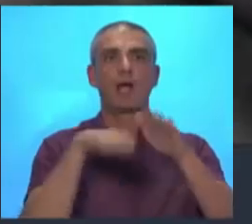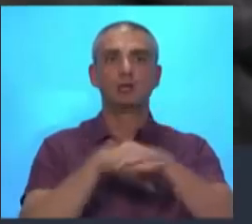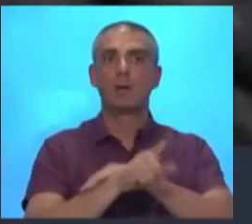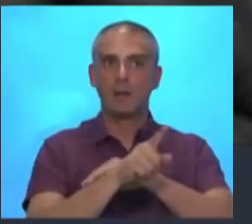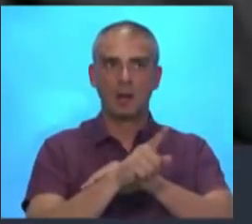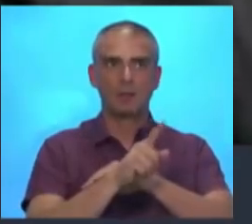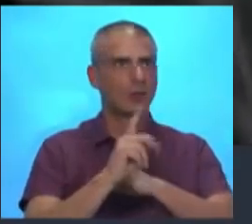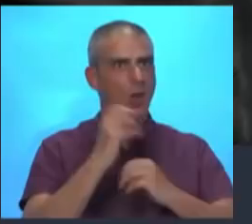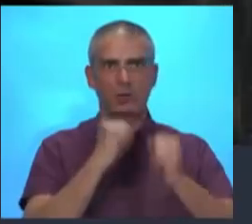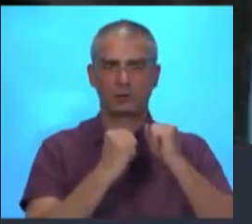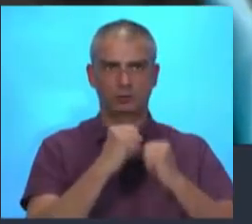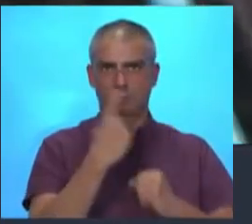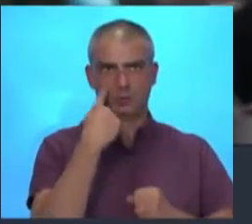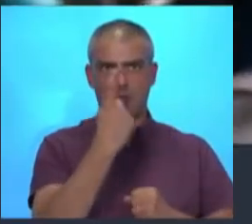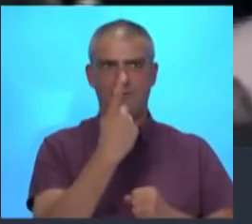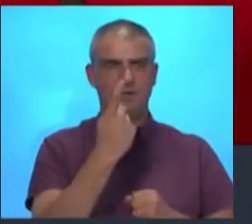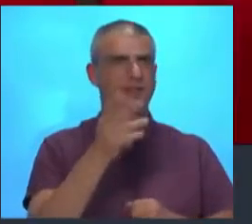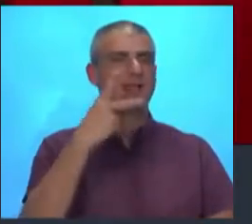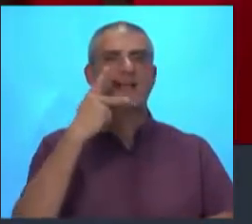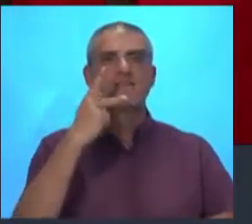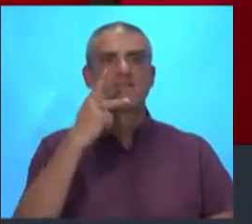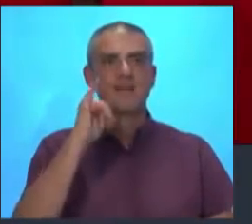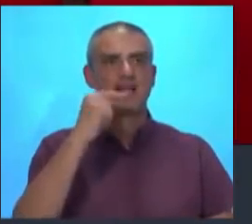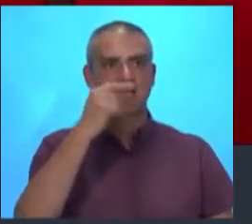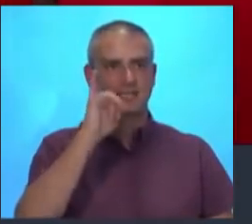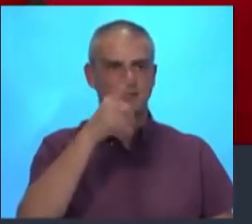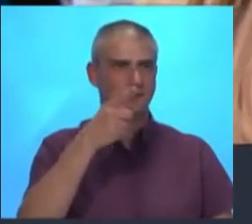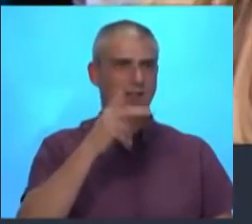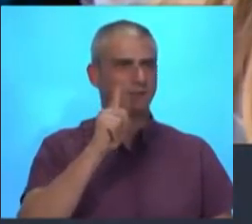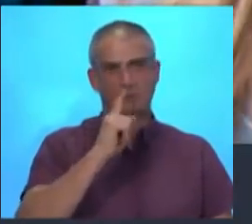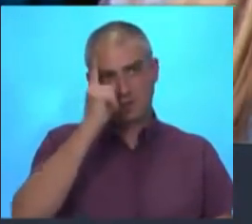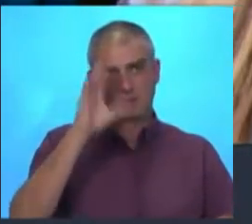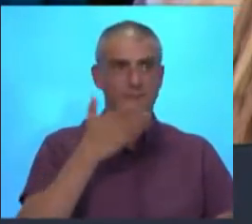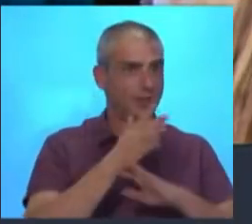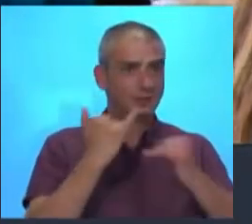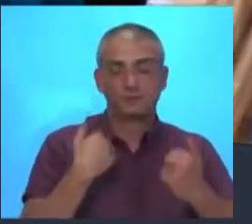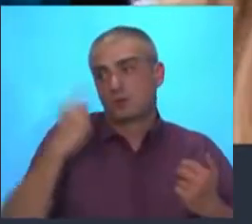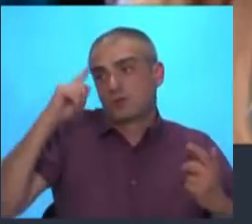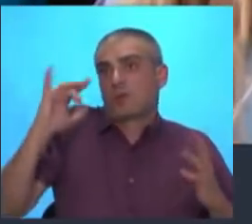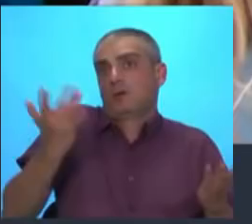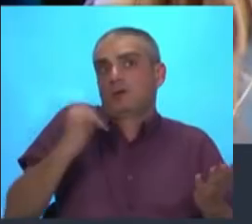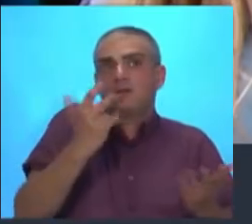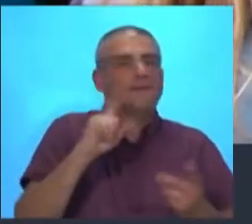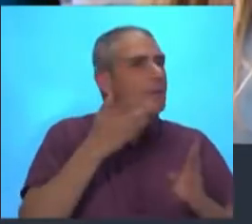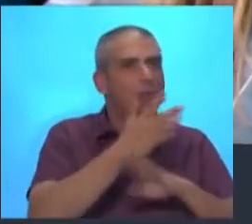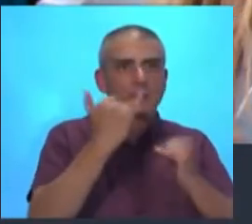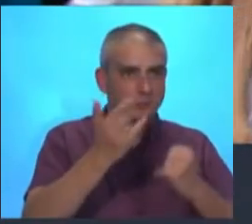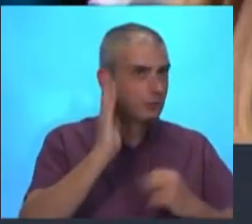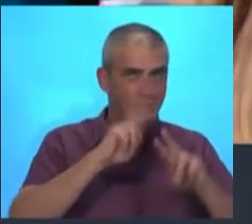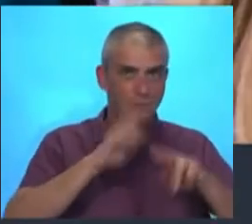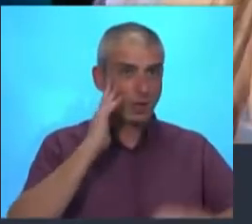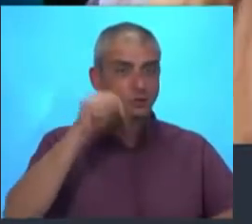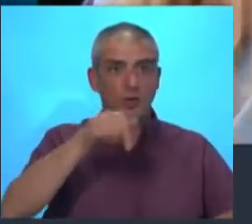לא קשה במיוחד להבחין בפייגי ליפשיץ שם בדוי. אתה לא יודע אם תיכנס היום. אני לא יודע, כן. ואם לא תיכנס היום אתה תישאר לישון